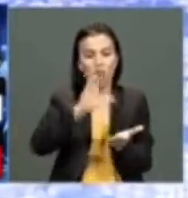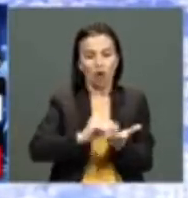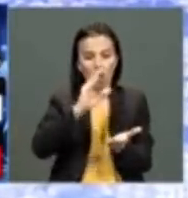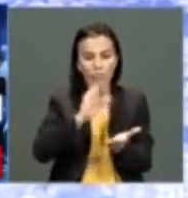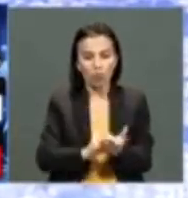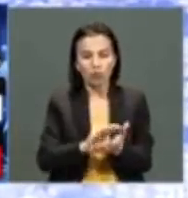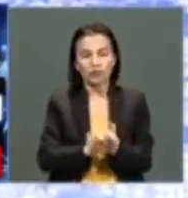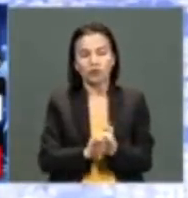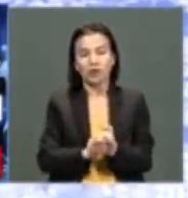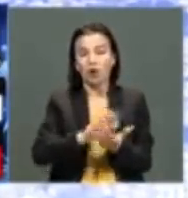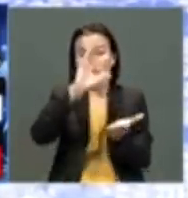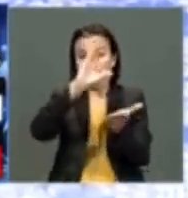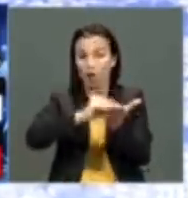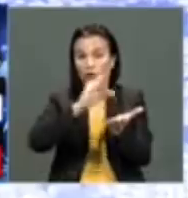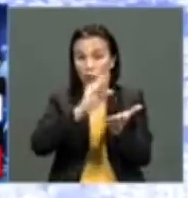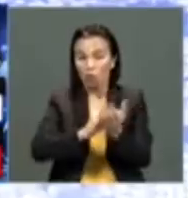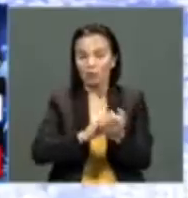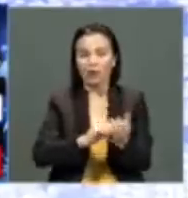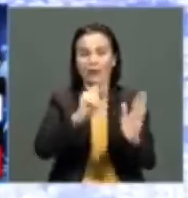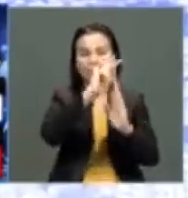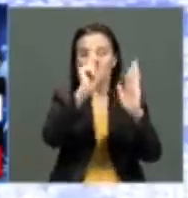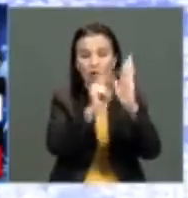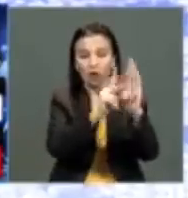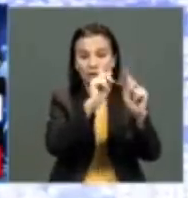มีวงเล็บ 3ที่ผมได้พูดไปกรณีของเด็กหญิงที่มาจากจังครอบครัวคณะทูตเนี่ยนะครับเพราะเรากำหนดไว้เข้าๆว่าให้เขาได้รับการกับกันในที่พำนักของบุคคลดังกล่าวภายใต้การควบคุมดูแลของหน่วยงานต้นสังกัดซึ่งนั่นหมายความว่าเราก็ให้ทางสถานทูตนะครับเป็นต้นสังกัดเราก็แล้วเราก็ก็เชื่อใจกันพูดง่ายนะครับวันนั้นเรื่องต่างๆเหล่านี้อย่างที่ว่าเราเข้าใจว่าสถานทูตก็จะมีพื้นที่มีบริเวณเป็นอาณานิคมเป็นพื้นที่ของท่านก็ให้เกียรตินะครับซึ่งจะเป็นอย่างนั้นแต่พอมาเจอกรณีอย่างนี้พบว่าสถานที่ที่เขาใช้พำนักกลายเป็นคอนโดขึ้นมาก็เป็นประเด็นที่เราจะต้องมีการทำชับกันมีการขอให้ร่วมกันรับผิดชอบเป็นอย่างดีซึ่งตรงนี้อาจจะมีมาตรการขึ้นมามากขึ้นซึ่งเมื่อเช้านี้ทางท่านประธานนะครับพลเอกณัฐพล